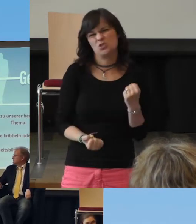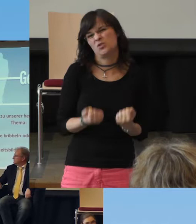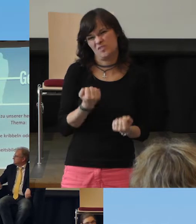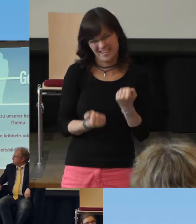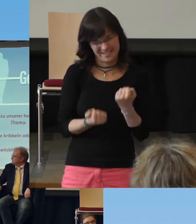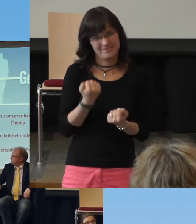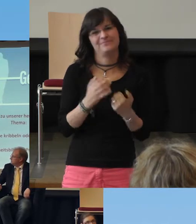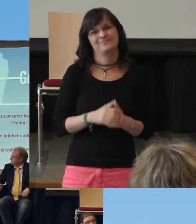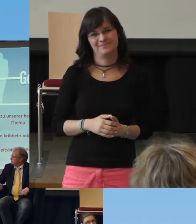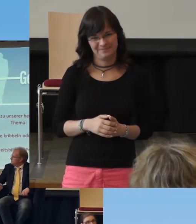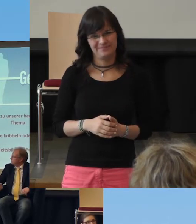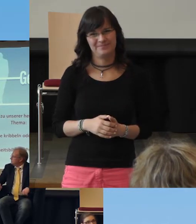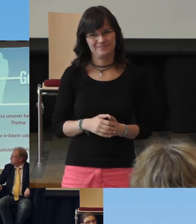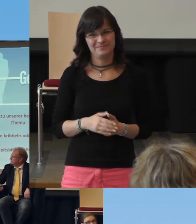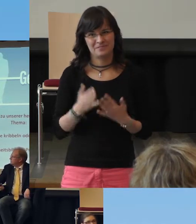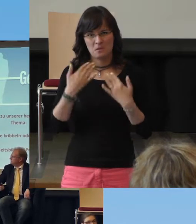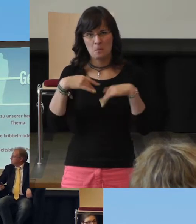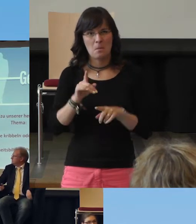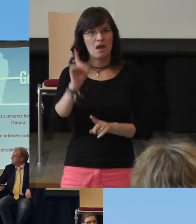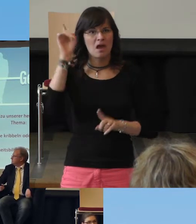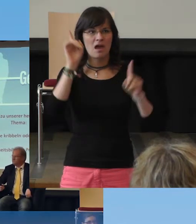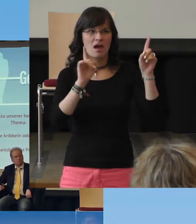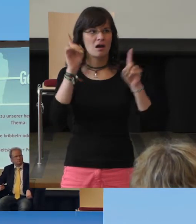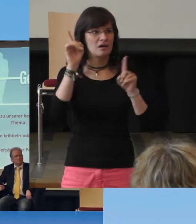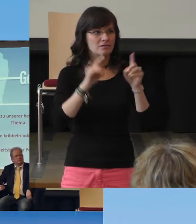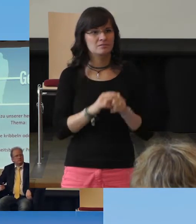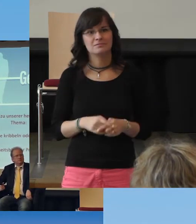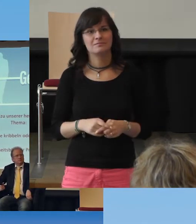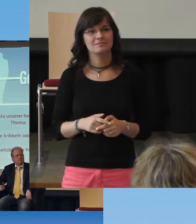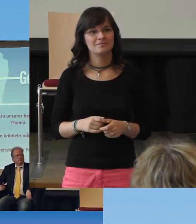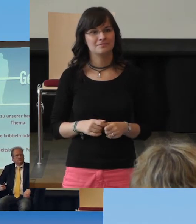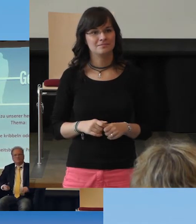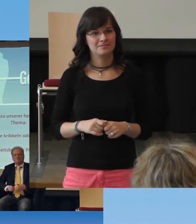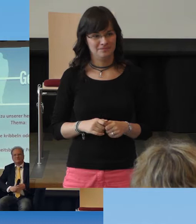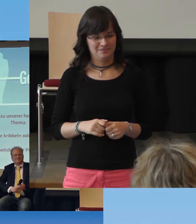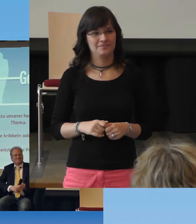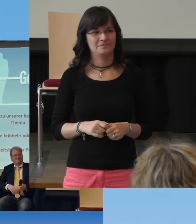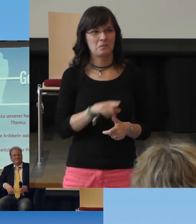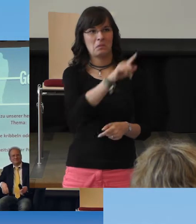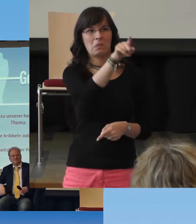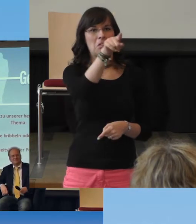so wo sehe ich noch einen Finger jetzt muss ich einmal quer durch die Brutanik Moment